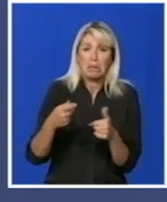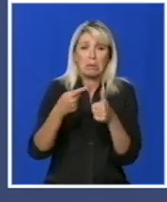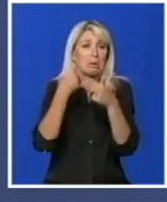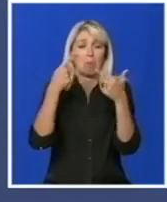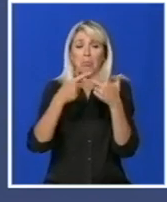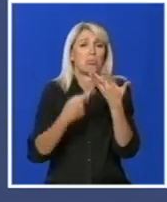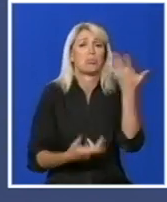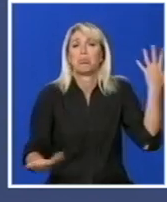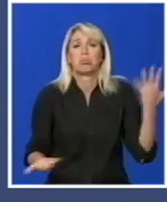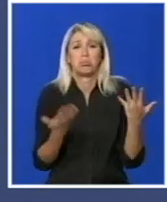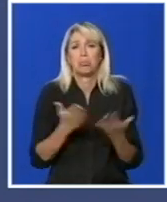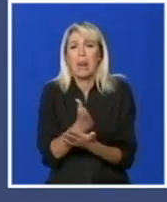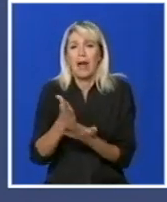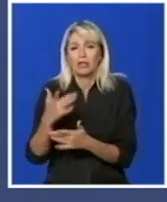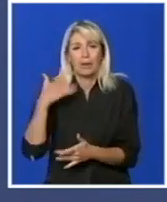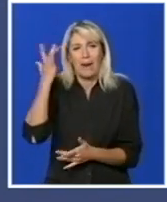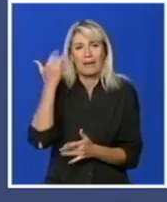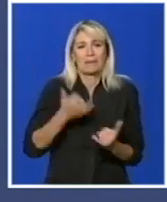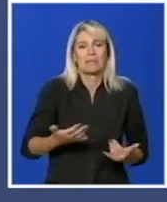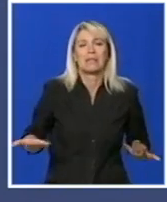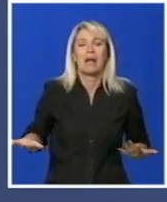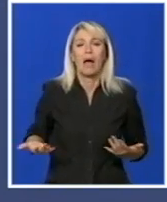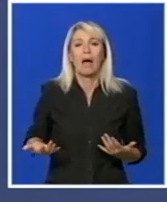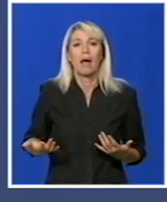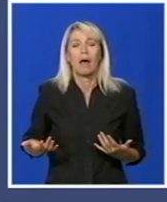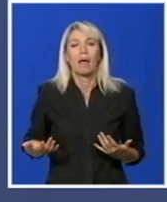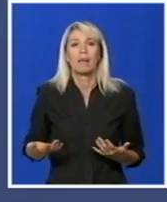ja u ovom trenutku ne znam, ne mogu da vam kažem, ali